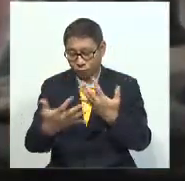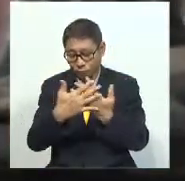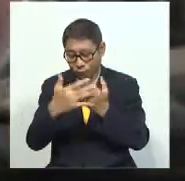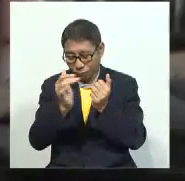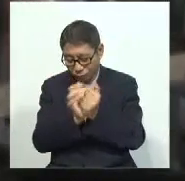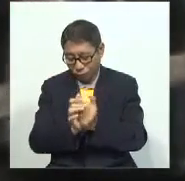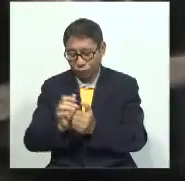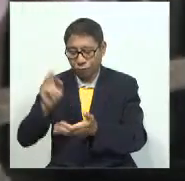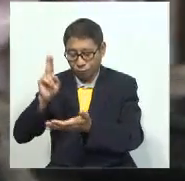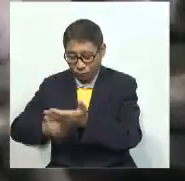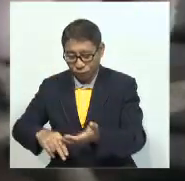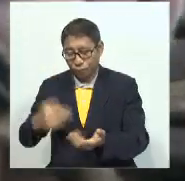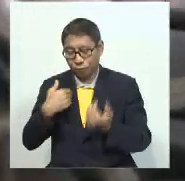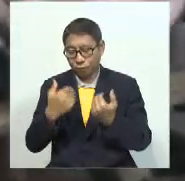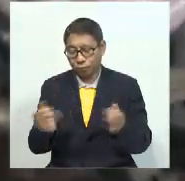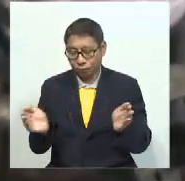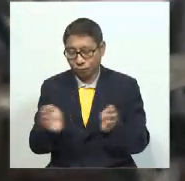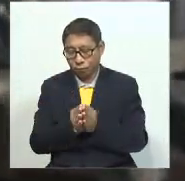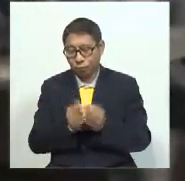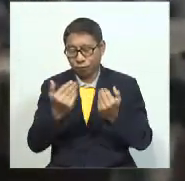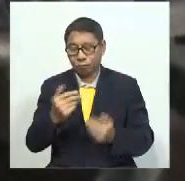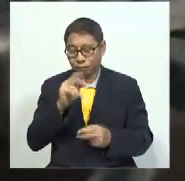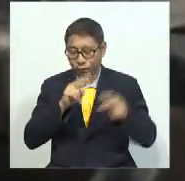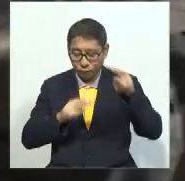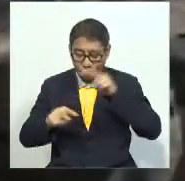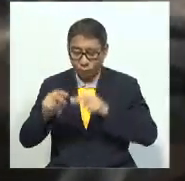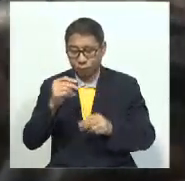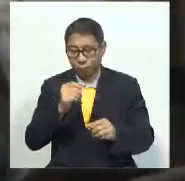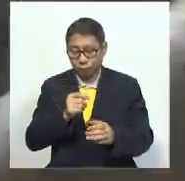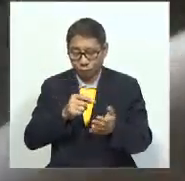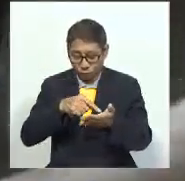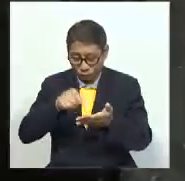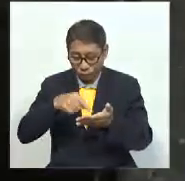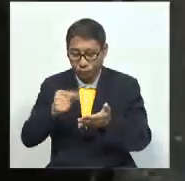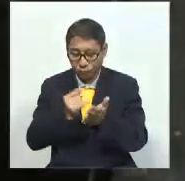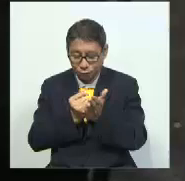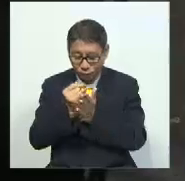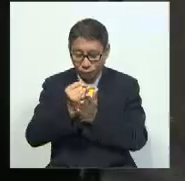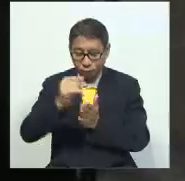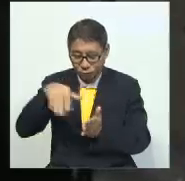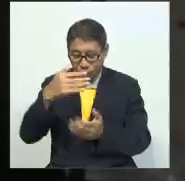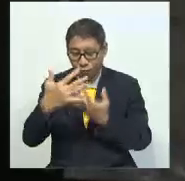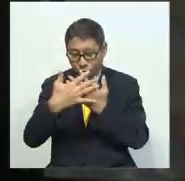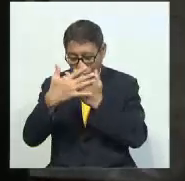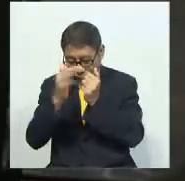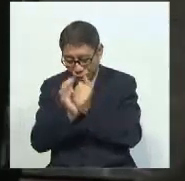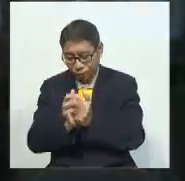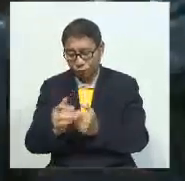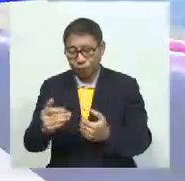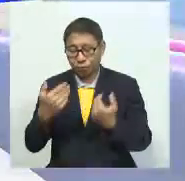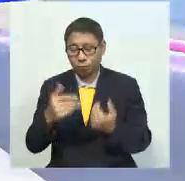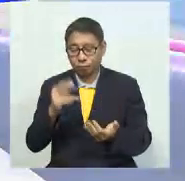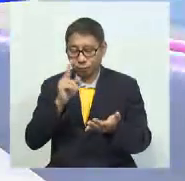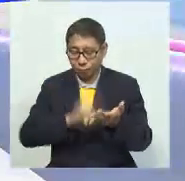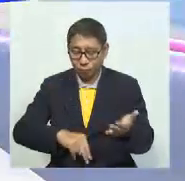จำทั้งปรับค่ะก็จะแชร์อะไรนะคะตรวจสอบความถูกต้องกันหน่อยนะคะไม่งั้นเนี่ยมีโทษนะคะคุณวรพัฒน์